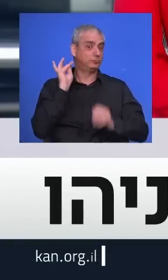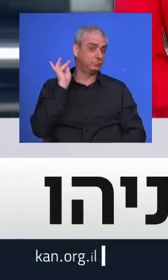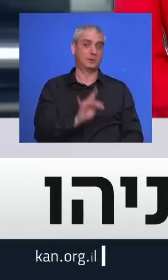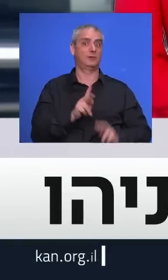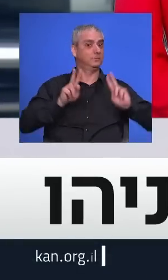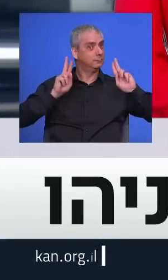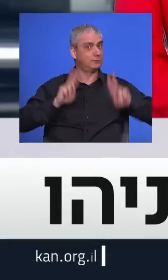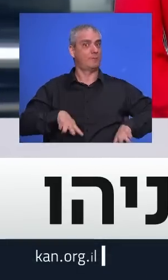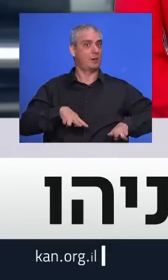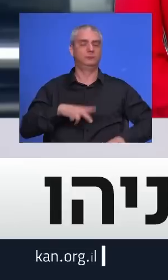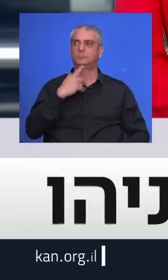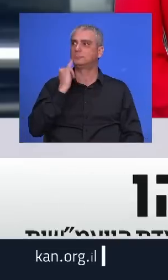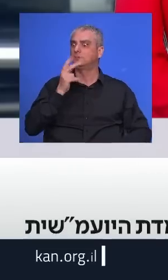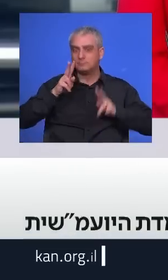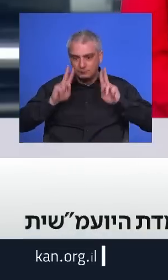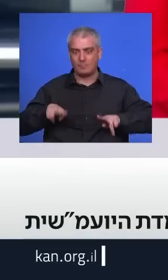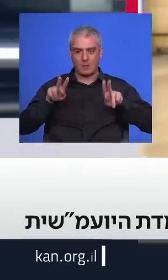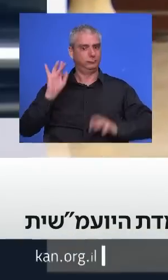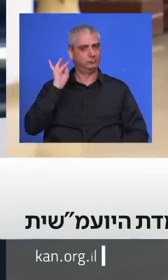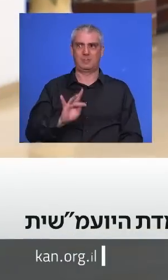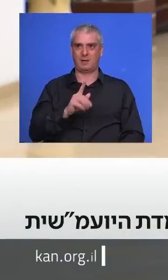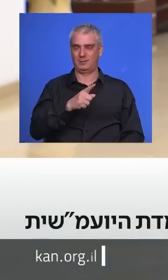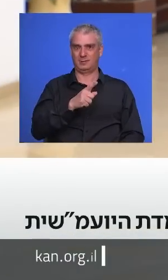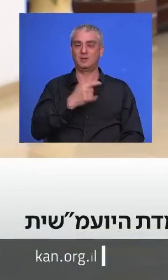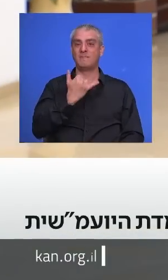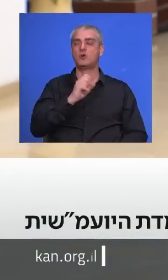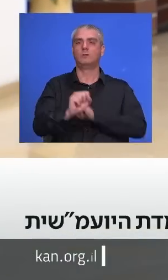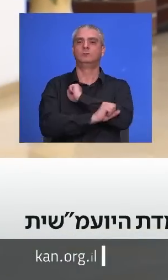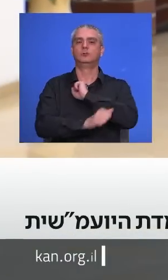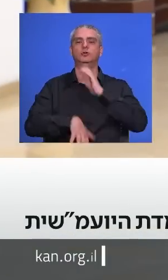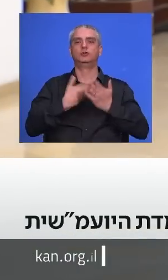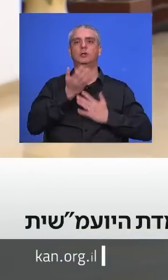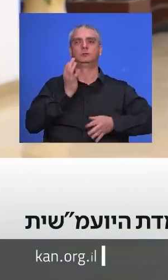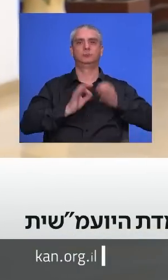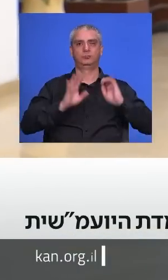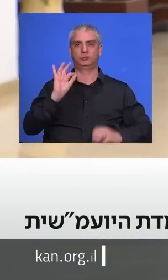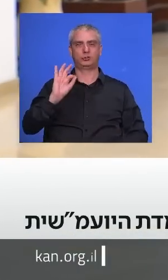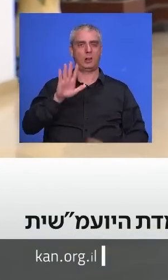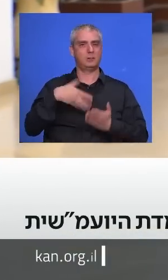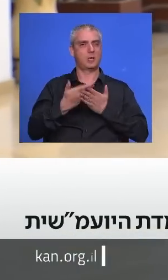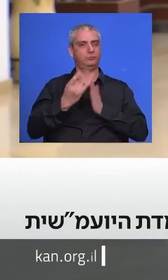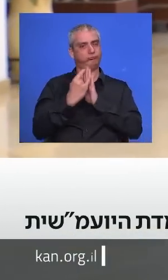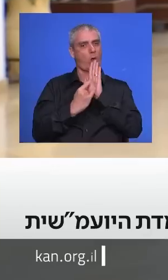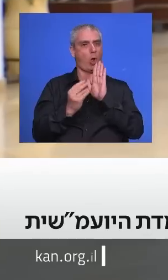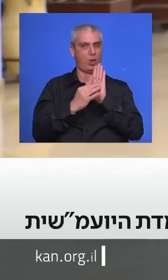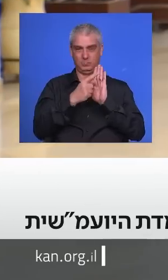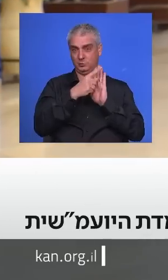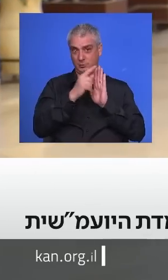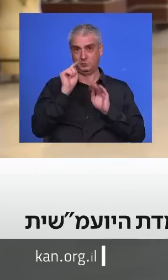נחרצות. נחרצות לגמרי, מיכל, והיום המשנה ליועצת המשפטית לענייני ייעוץ וחקיקה